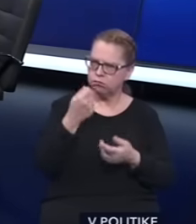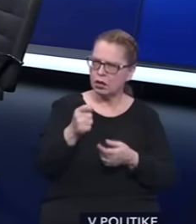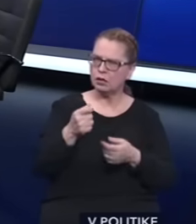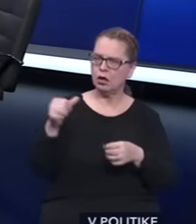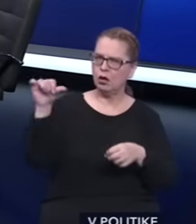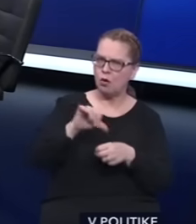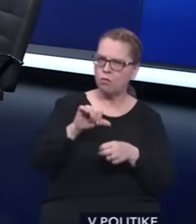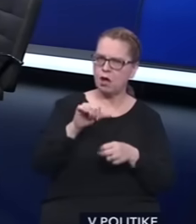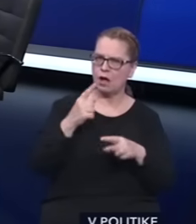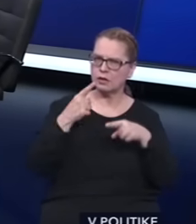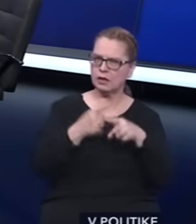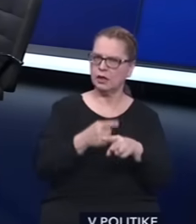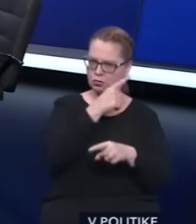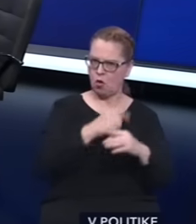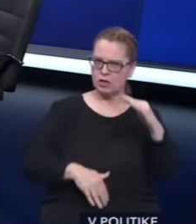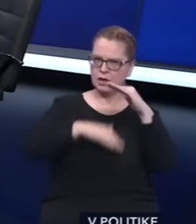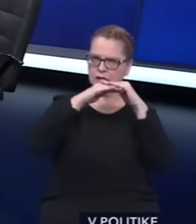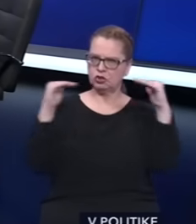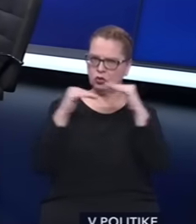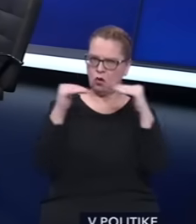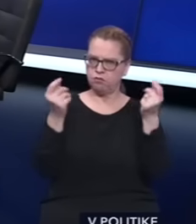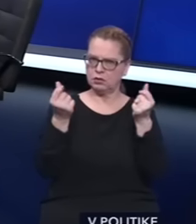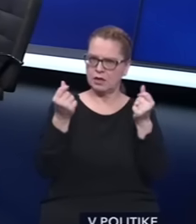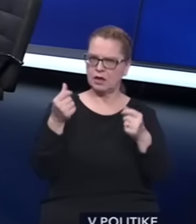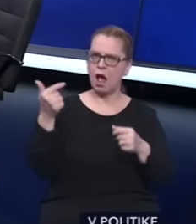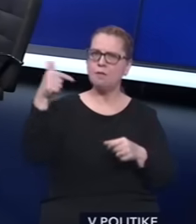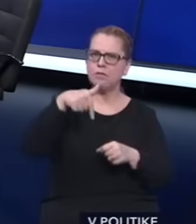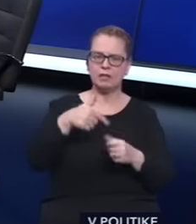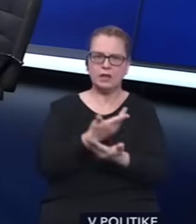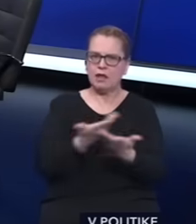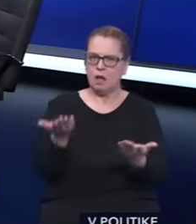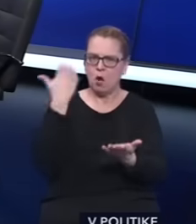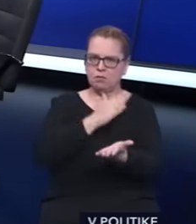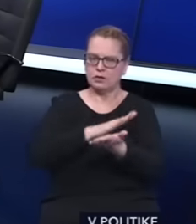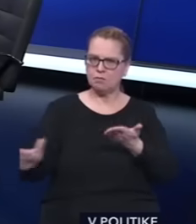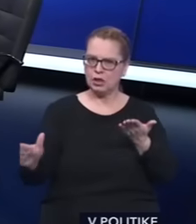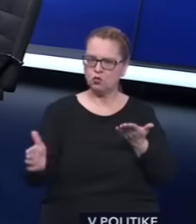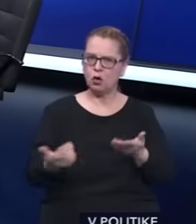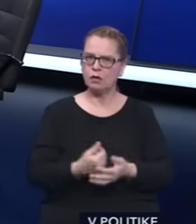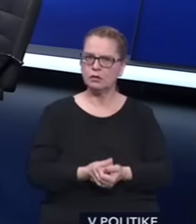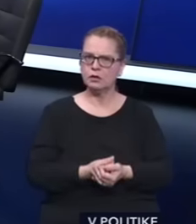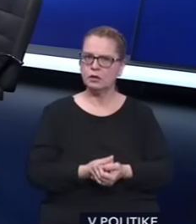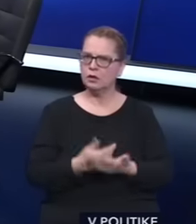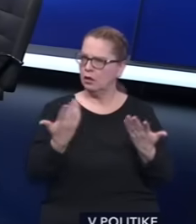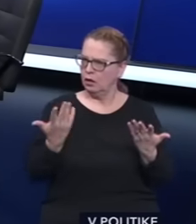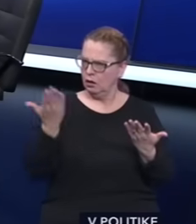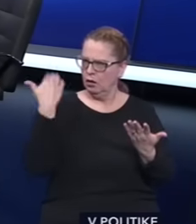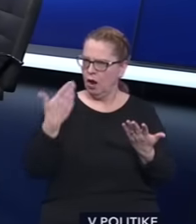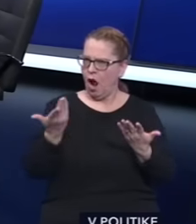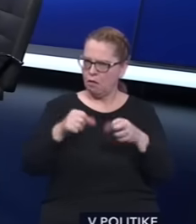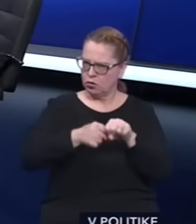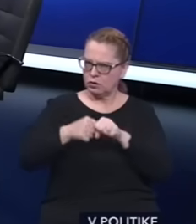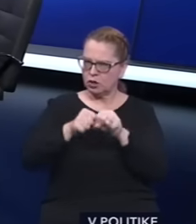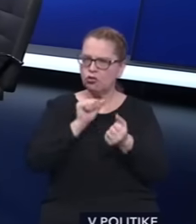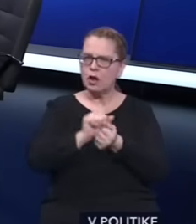kríze, keď zastropovali ceny benzínu, ktorý potom nebol, lebo jednoducho došiel, alebo na zničené médiá